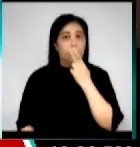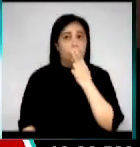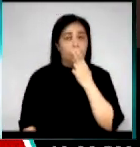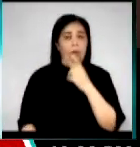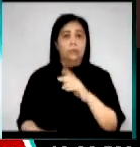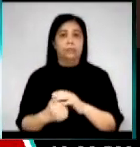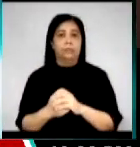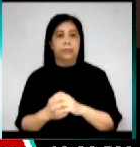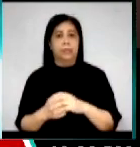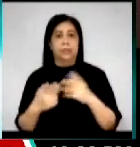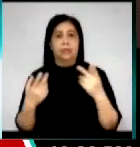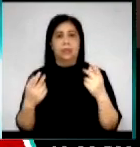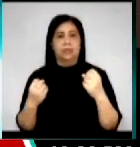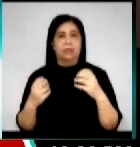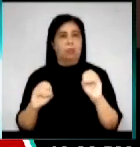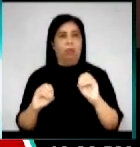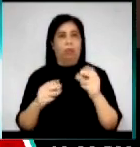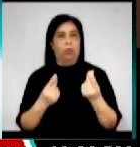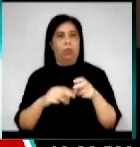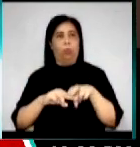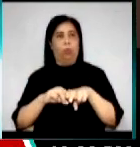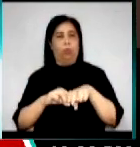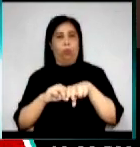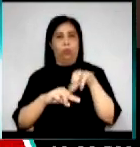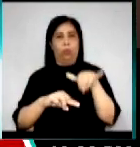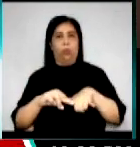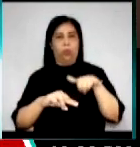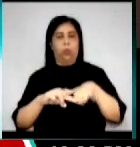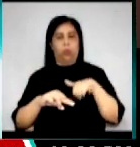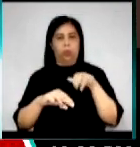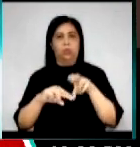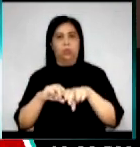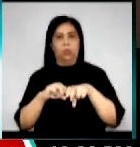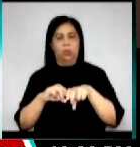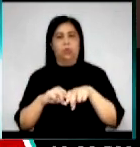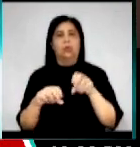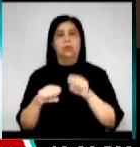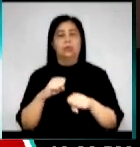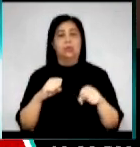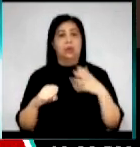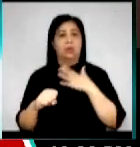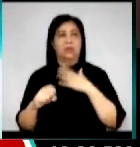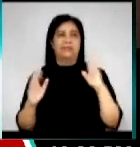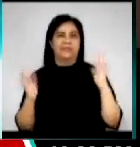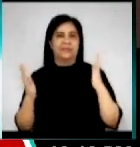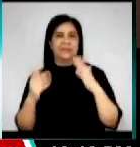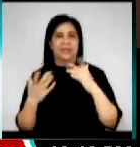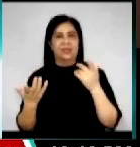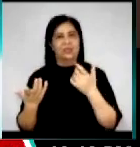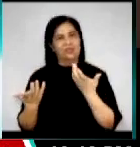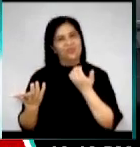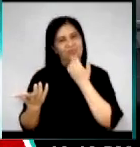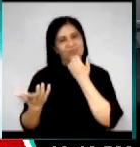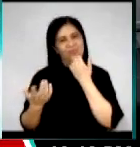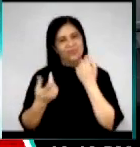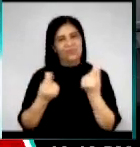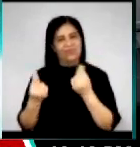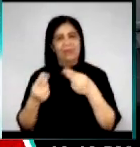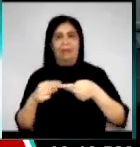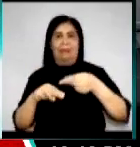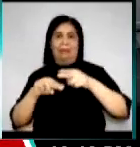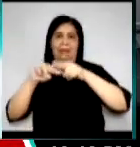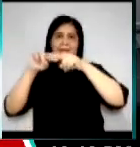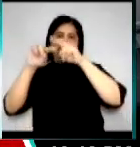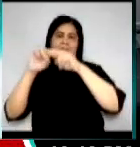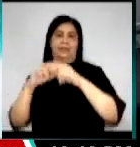physical inactivity. Okay. Ayun, so yung mga kumbaga vices, mas tumataas rin. Kung hindi